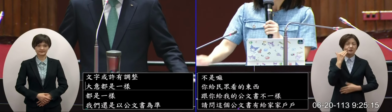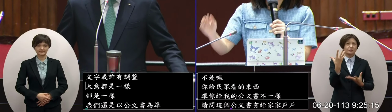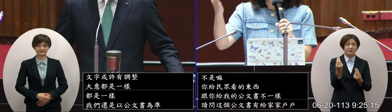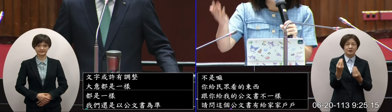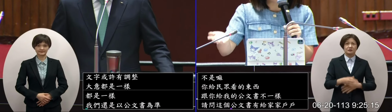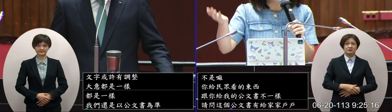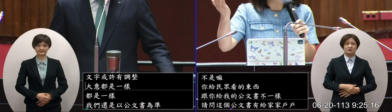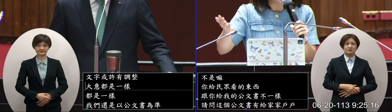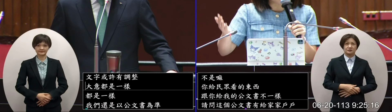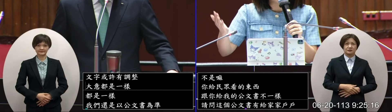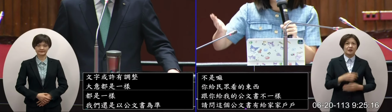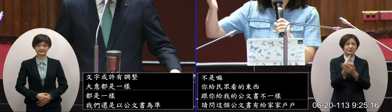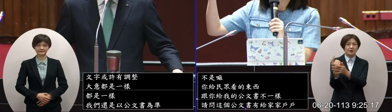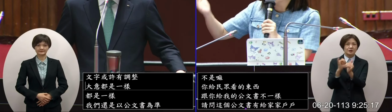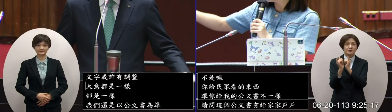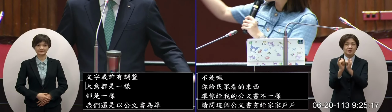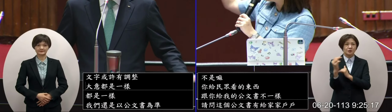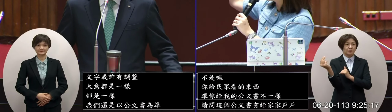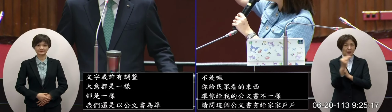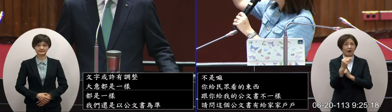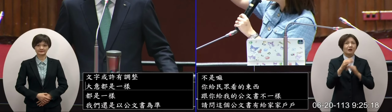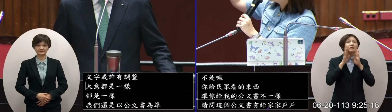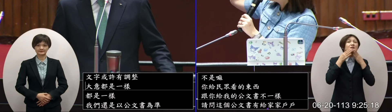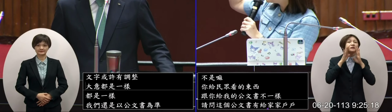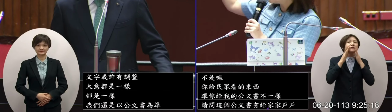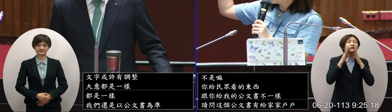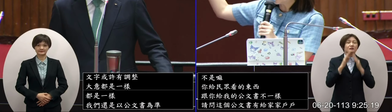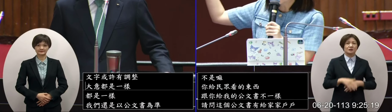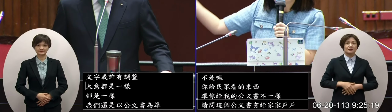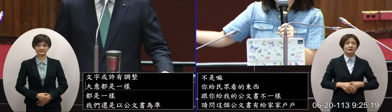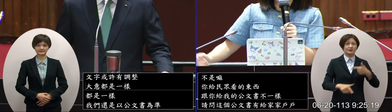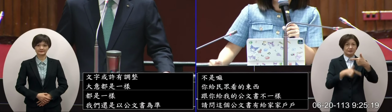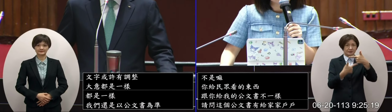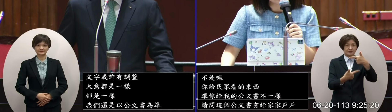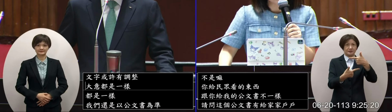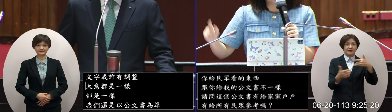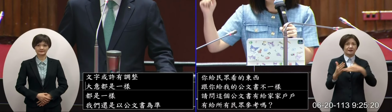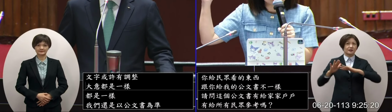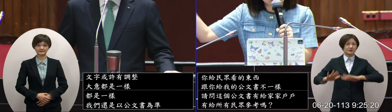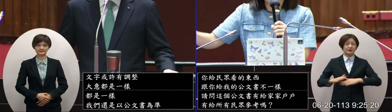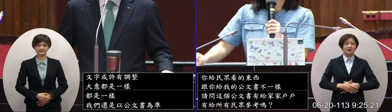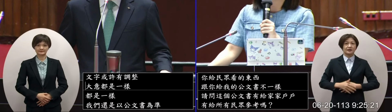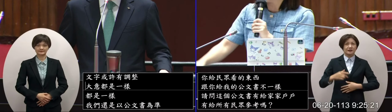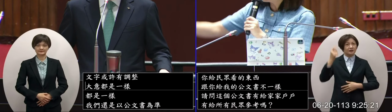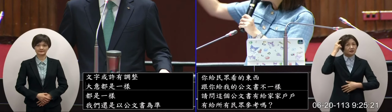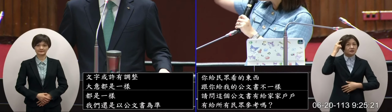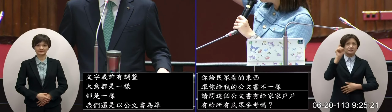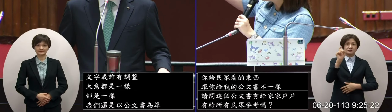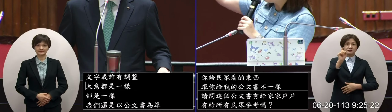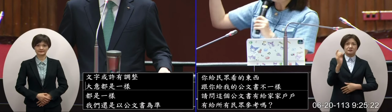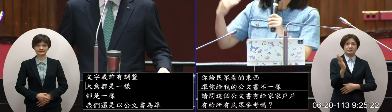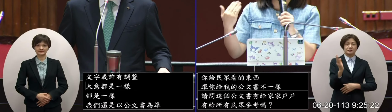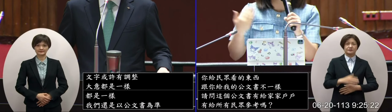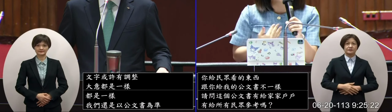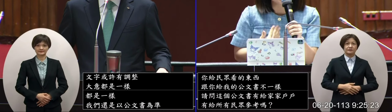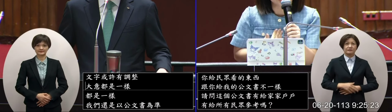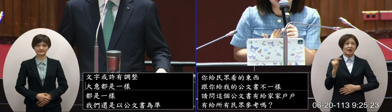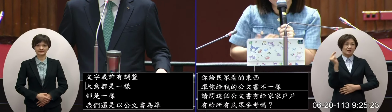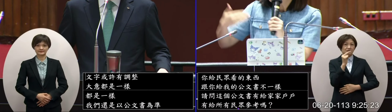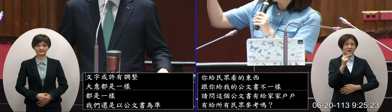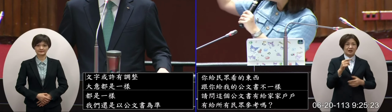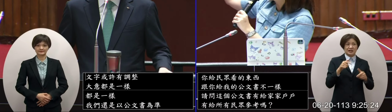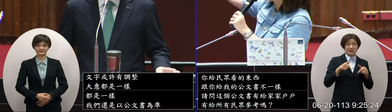有，那几乎所有民众他只能从脸书6月6号到现在10几天的时间，看到你的